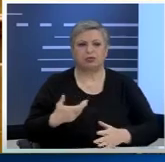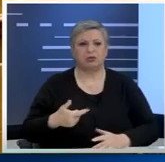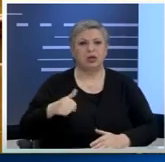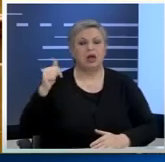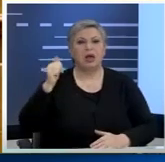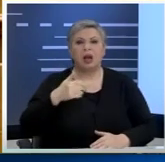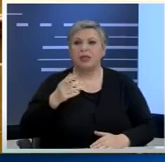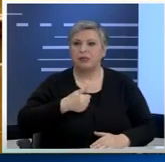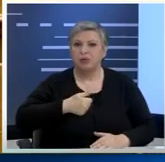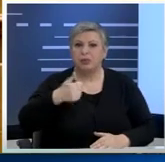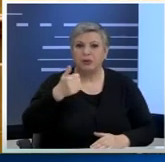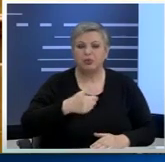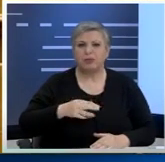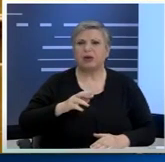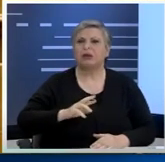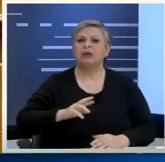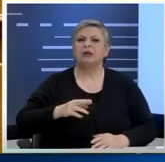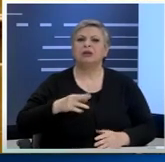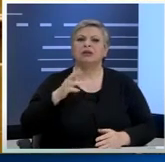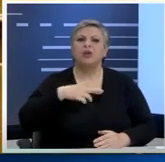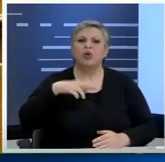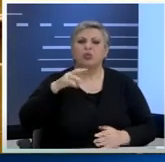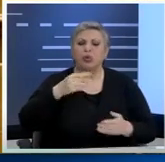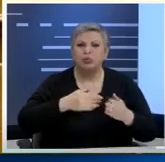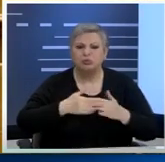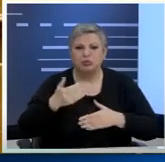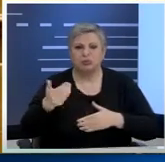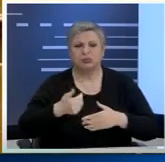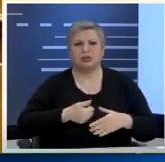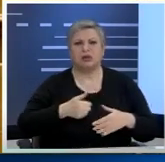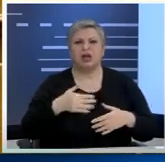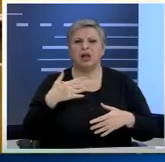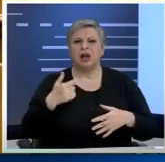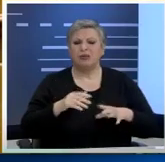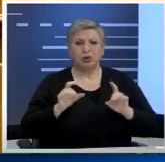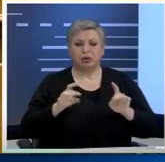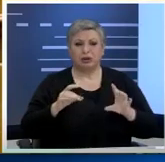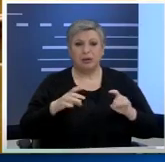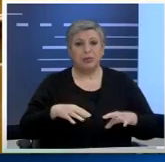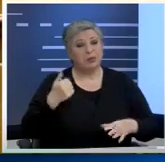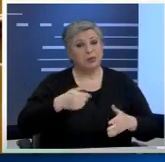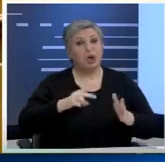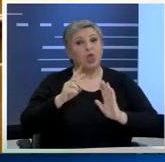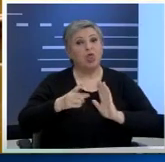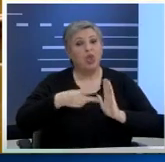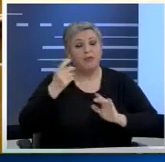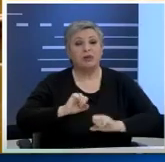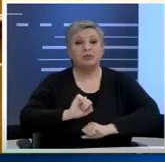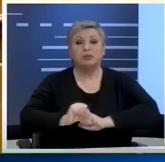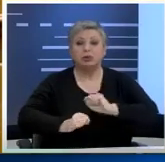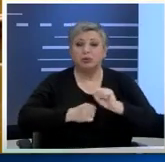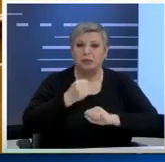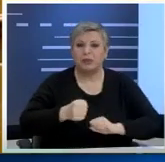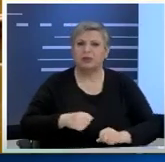και χρεολυσίων, παρά τα δύο προγράμματα προσαρμογής. Τρίτον, δεν διέθετε εργαλεία